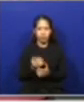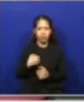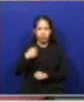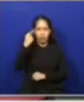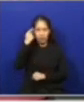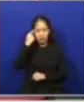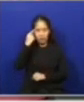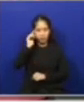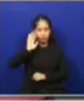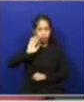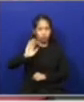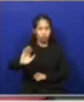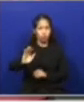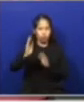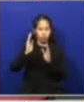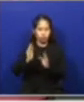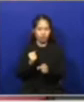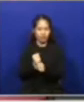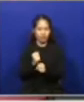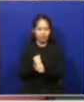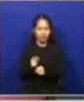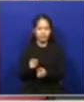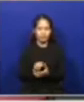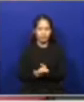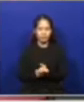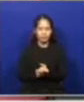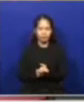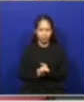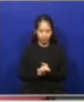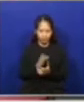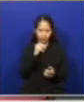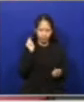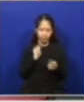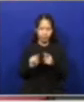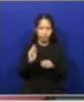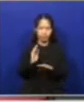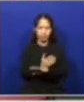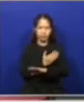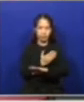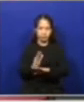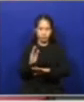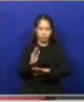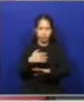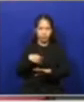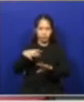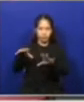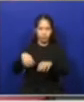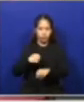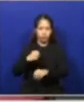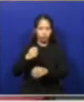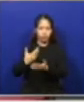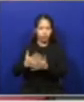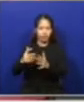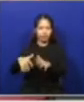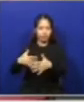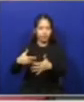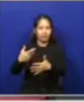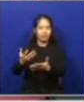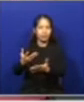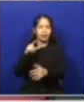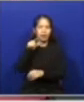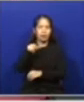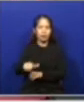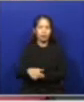อบการทางด้านการเงินนะคะที่อิงธุรกิจโดยเอากำไรเป็นหลัก